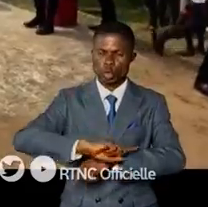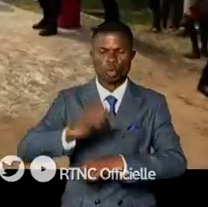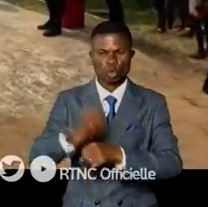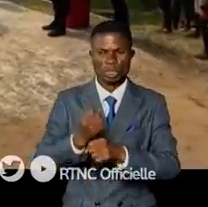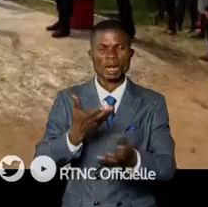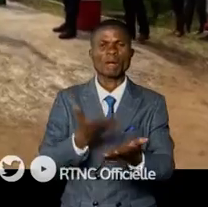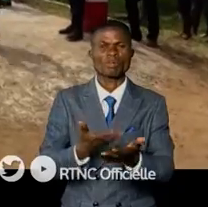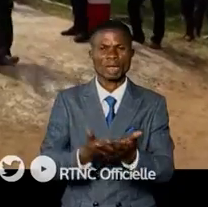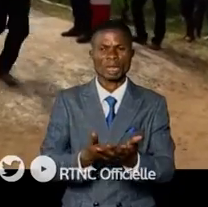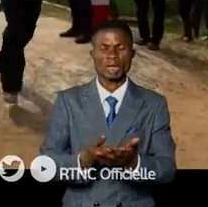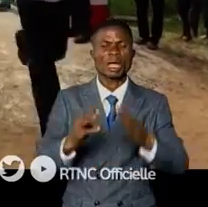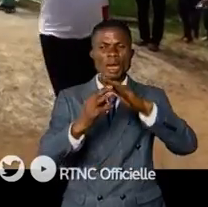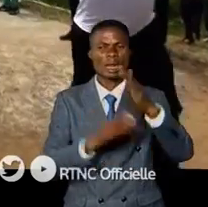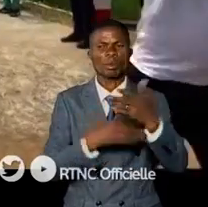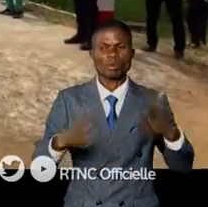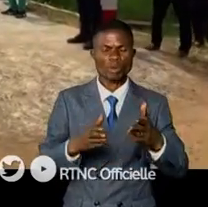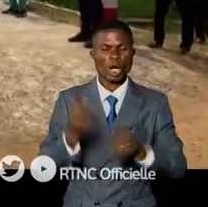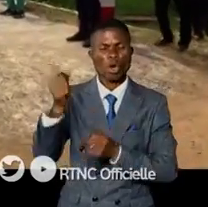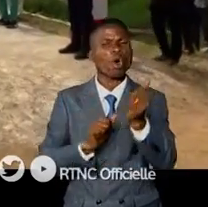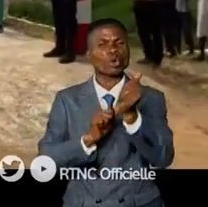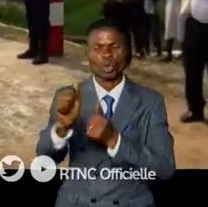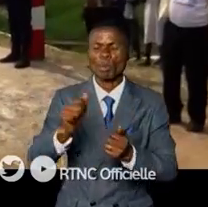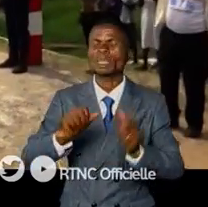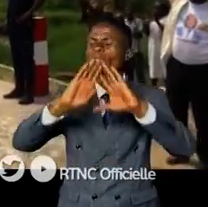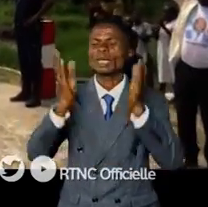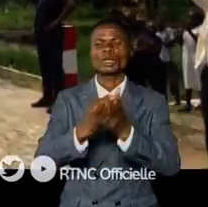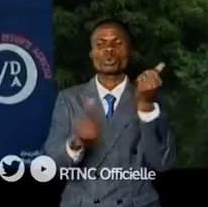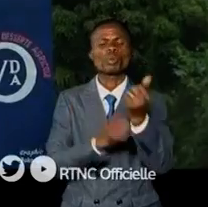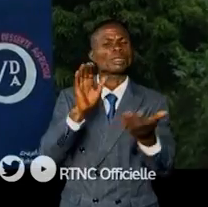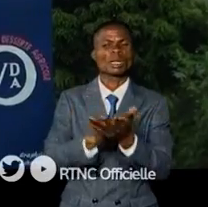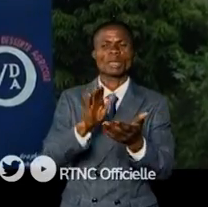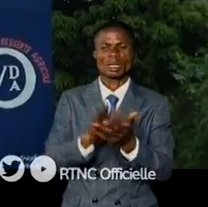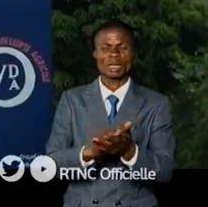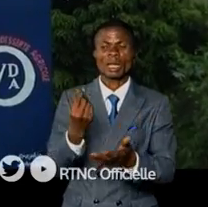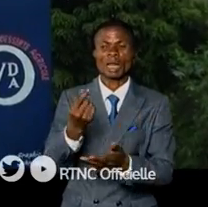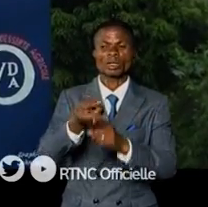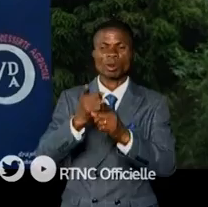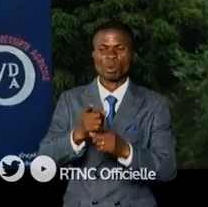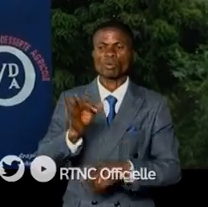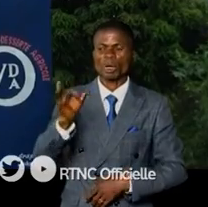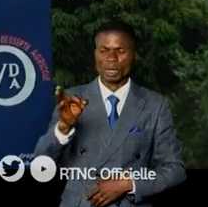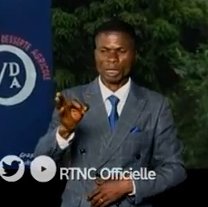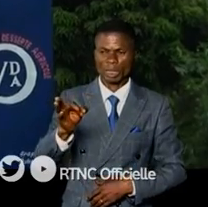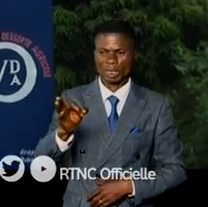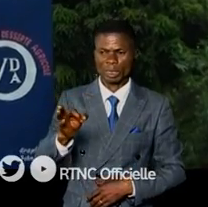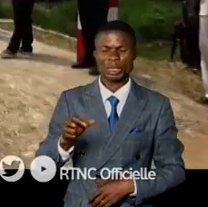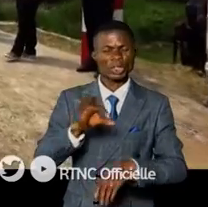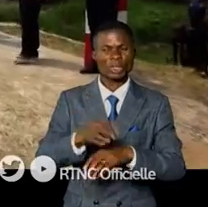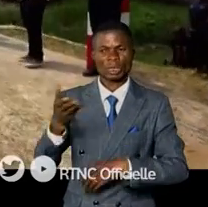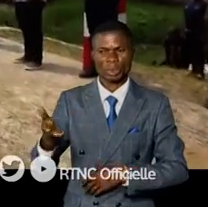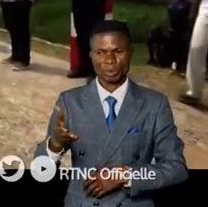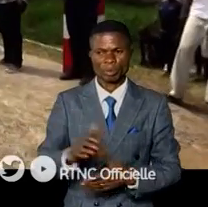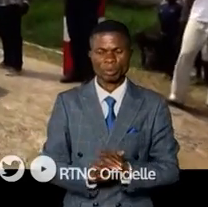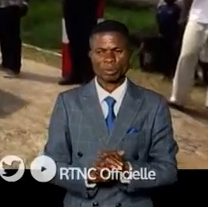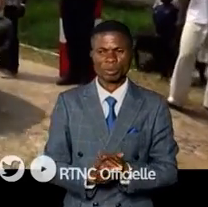de Guimi Kulupombo, avec un coût évalué à 59 000 $ américains, financement de Foner, vaut son opportunité. La